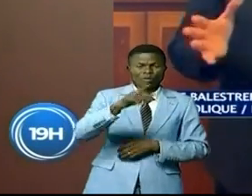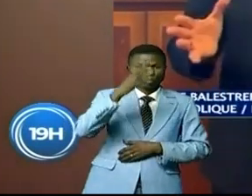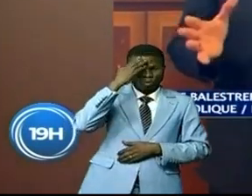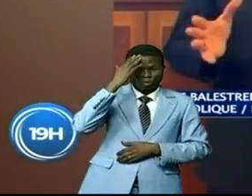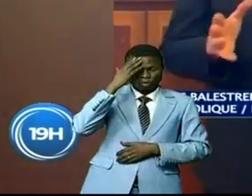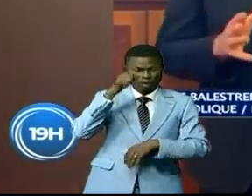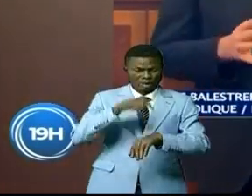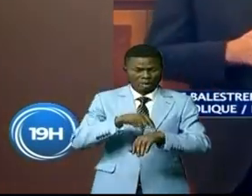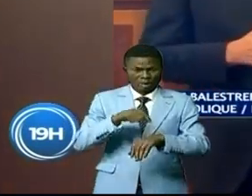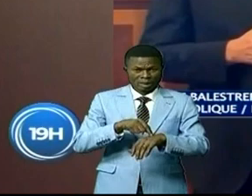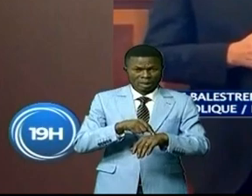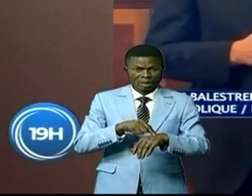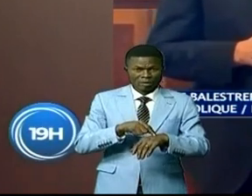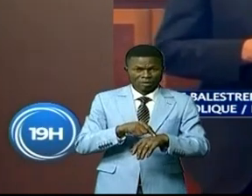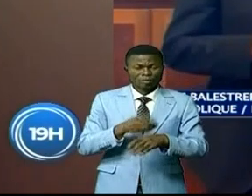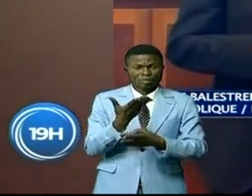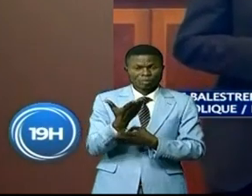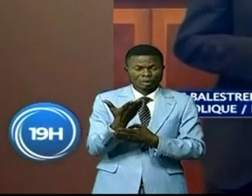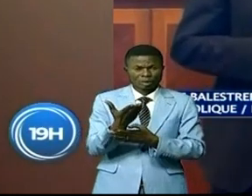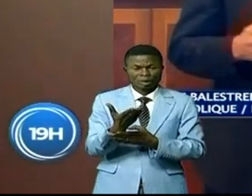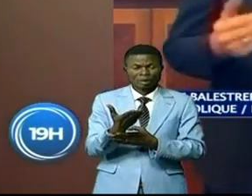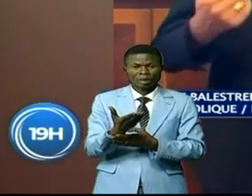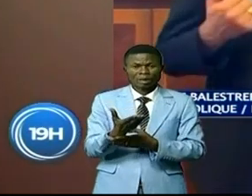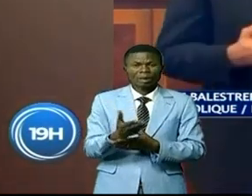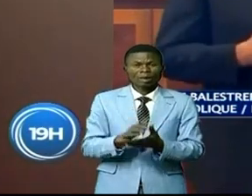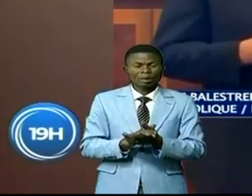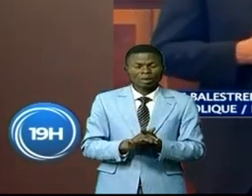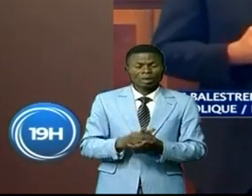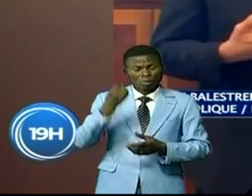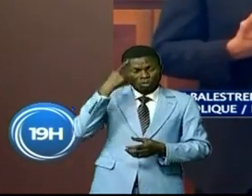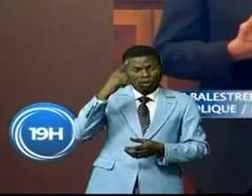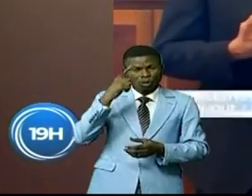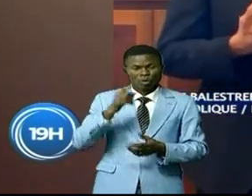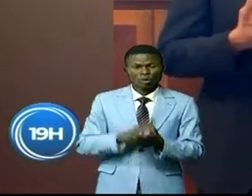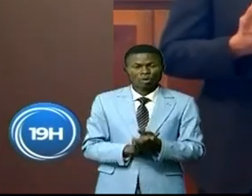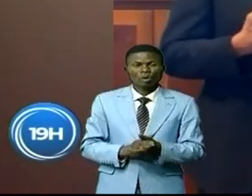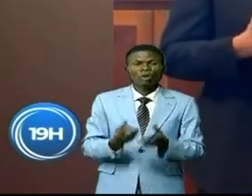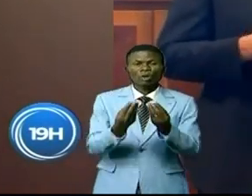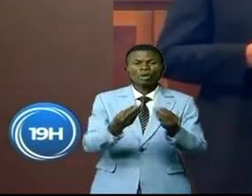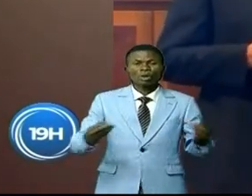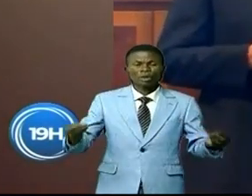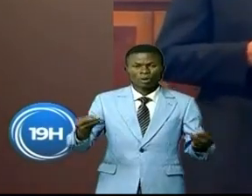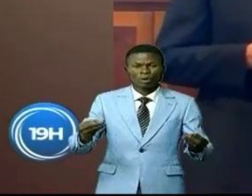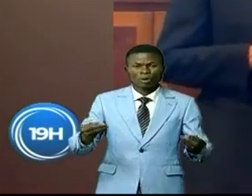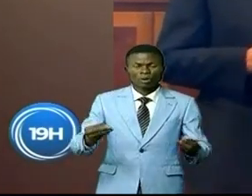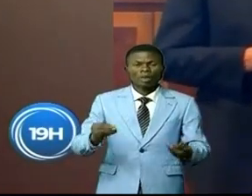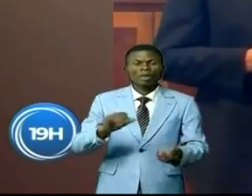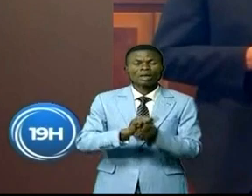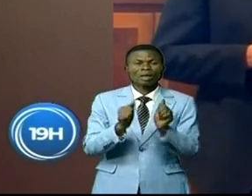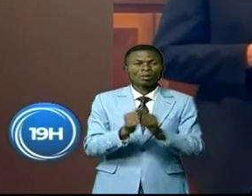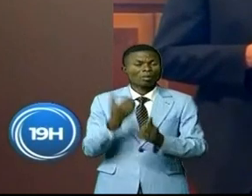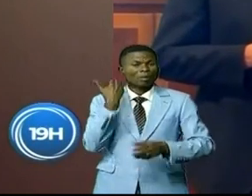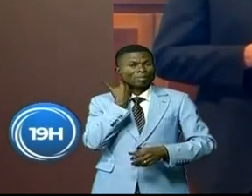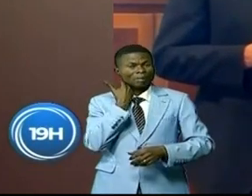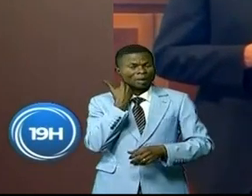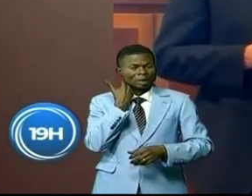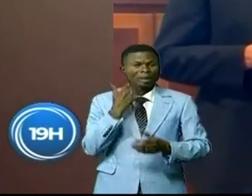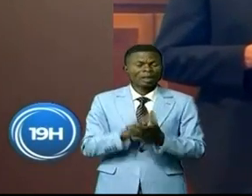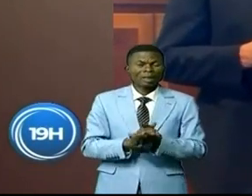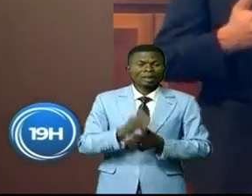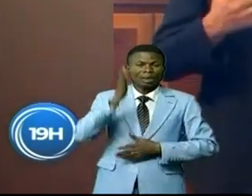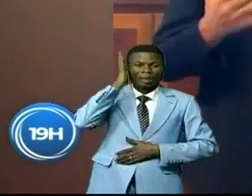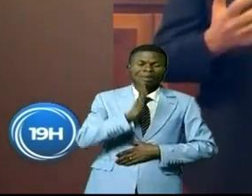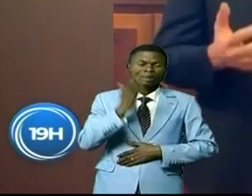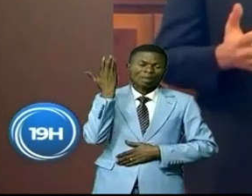acceptant la demande de ces médecins et afin de ne pas compromettre le résultat de thérapie du genou encore en cours, le Saint-Père, à